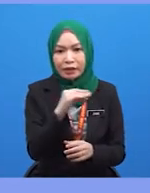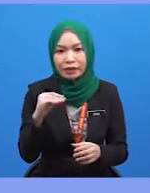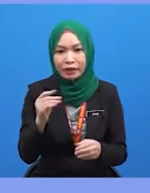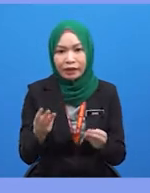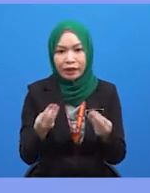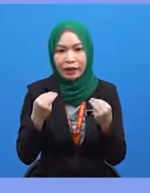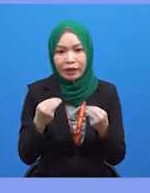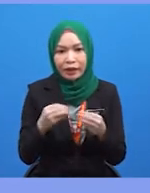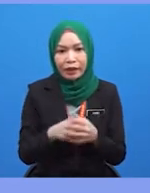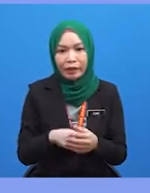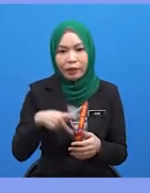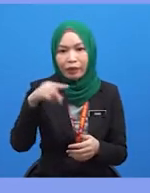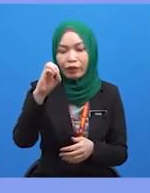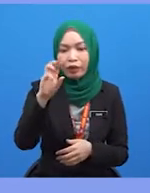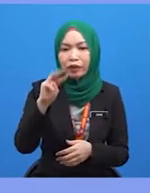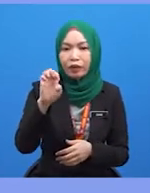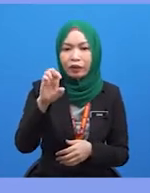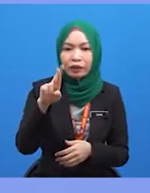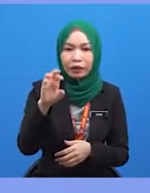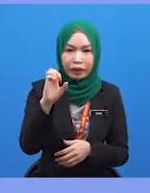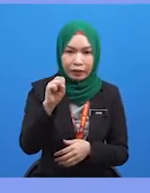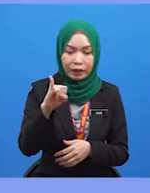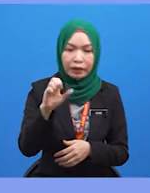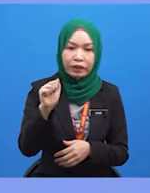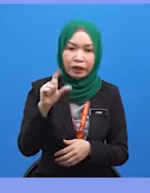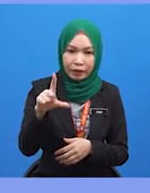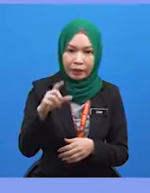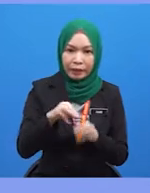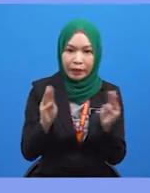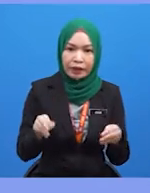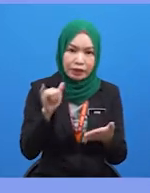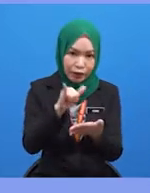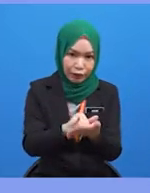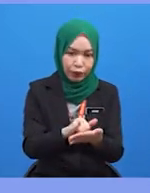bercadang untuk mengkomersialkan meja tersebut.